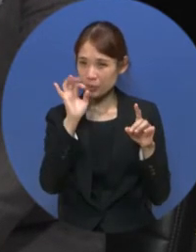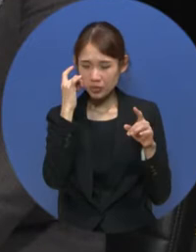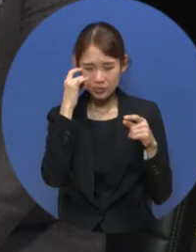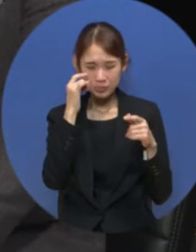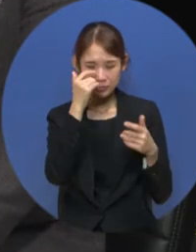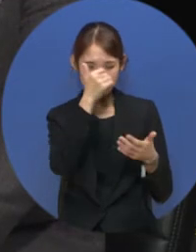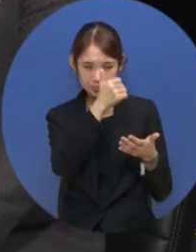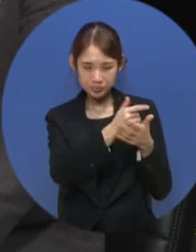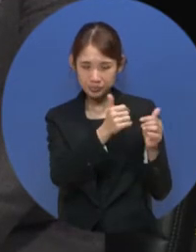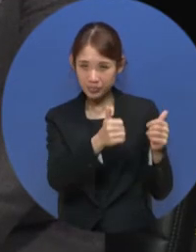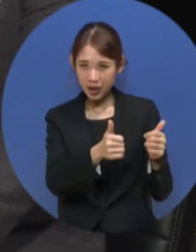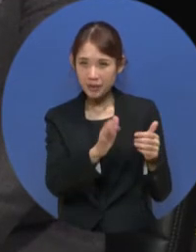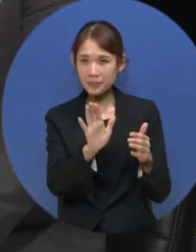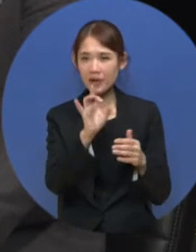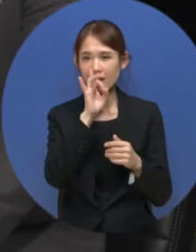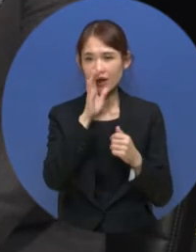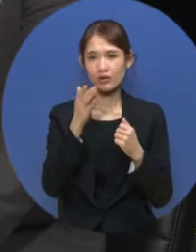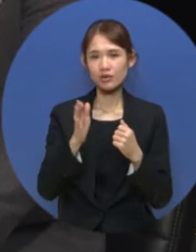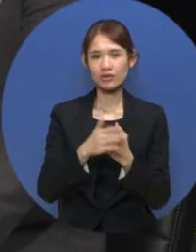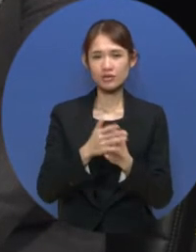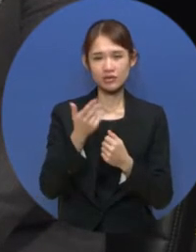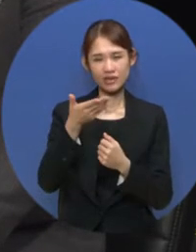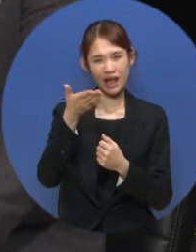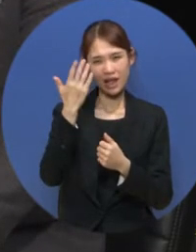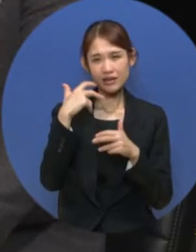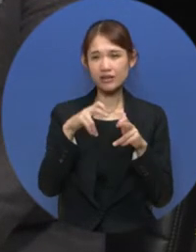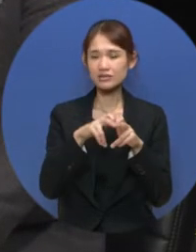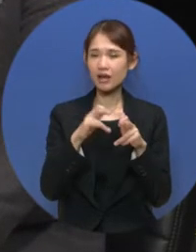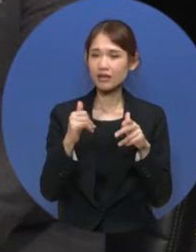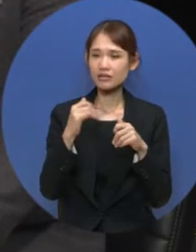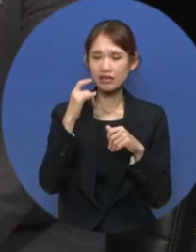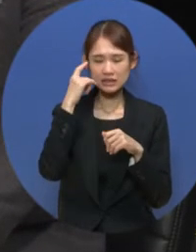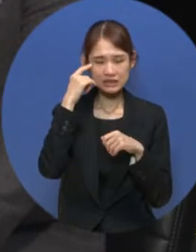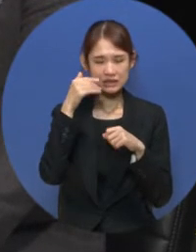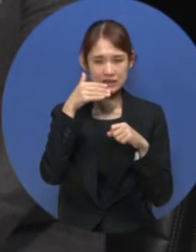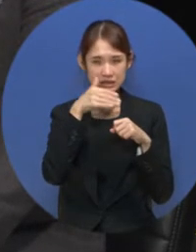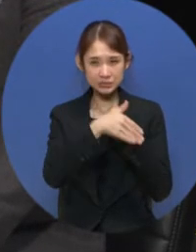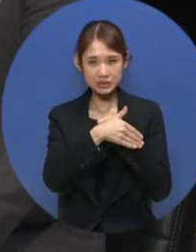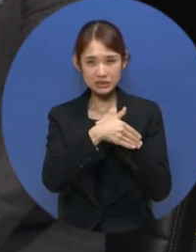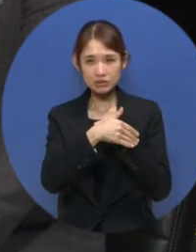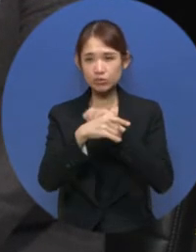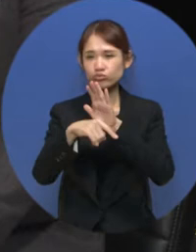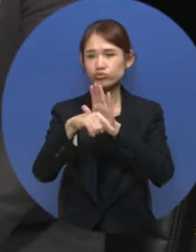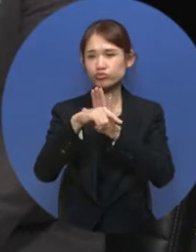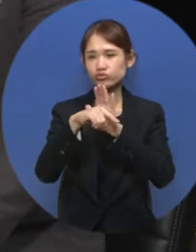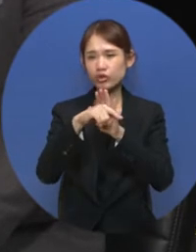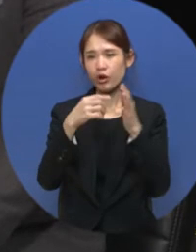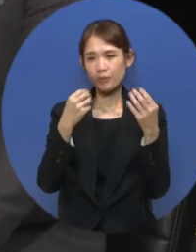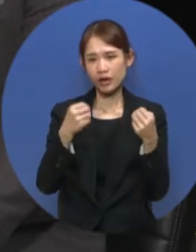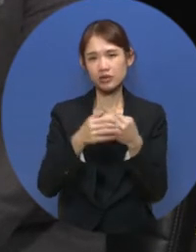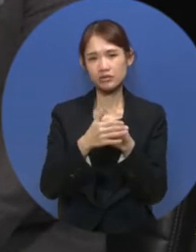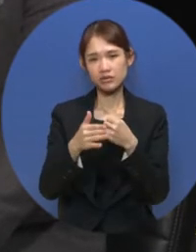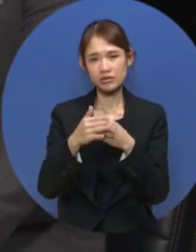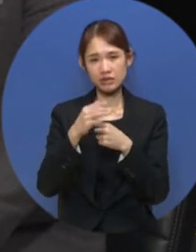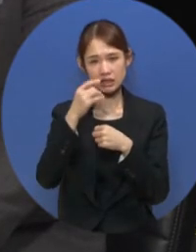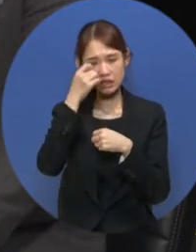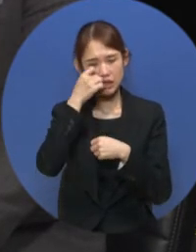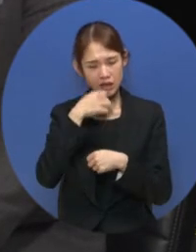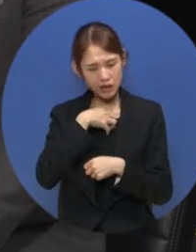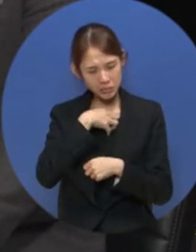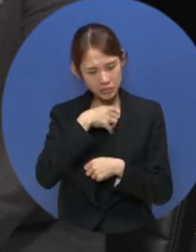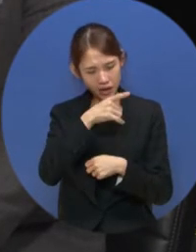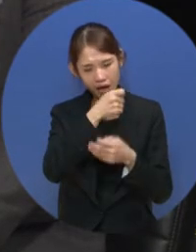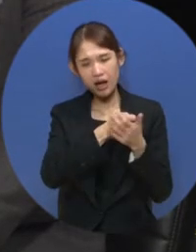안 되지만 네. 그래도 하도 옛날에 장애인에 대한 이미지를 보면 부정적 이미지가 참 많이 있어요. 뭐